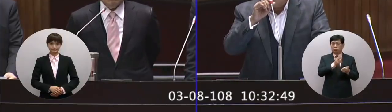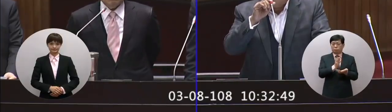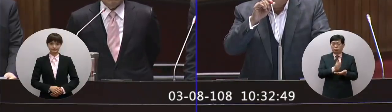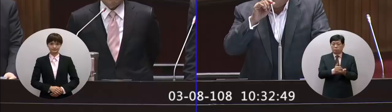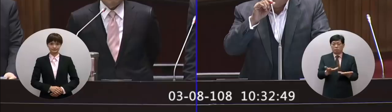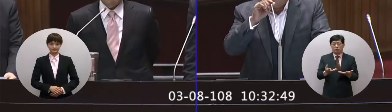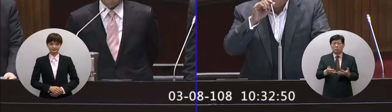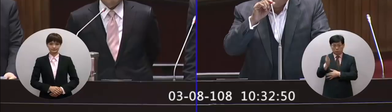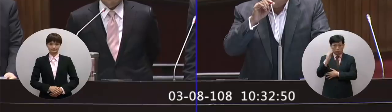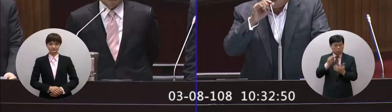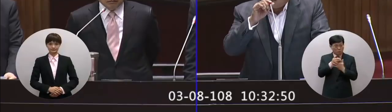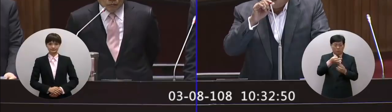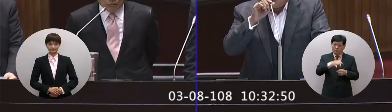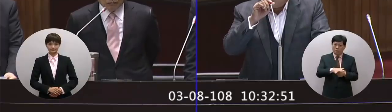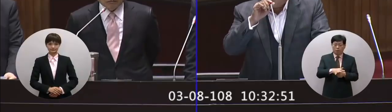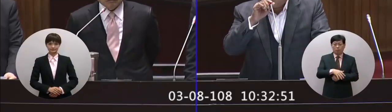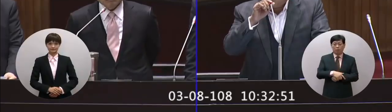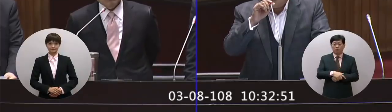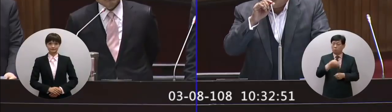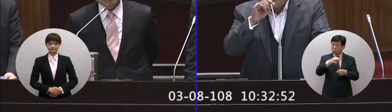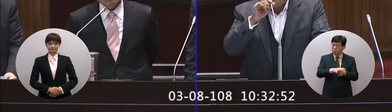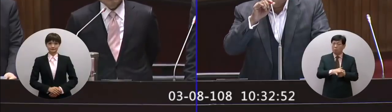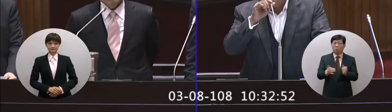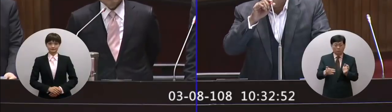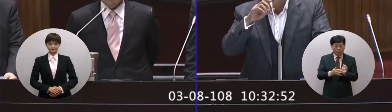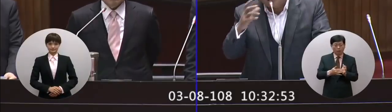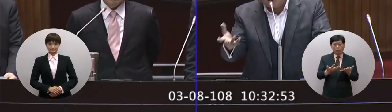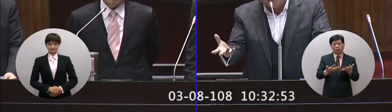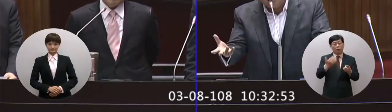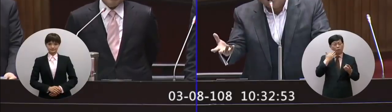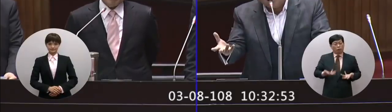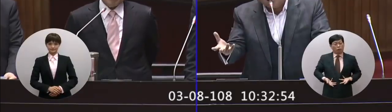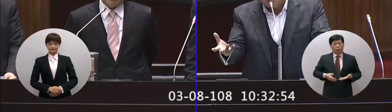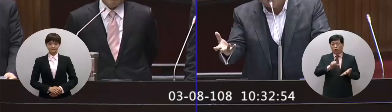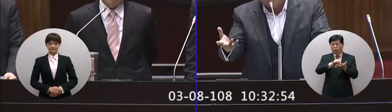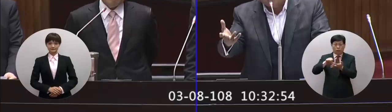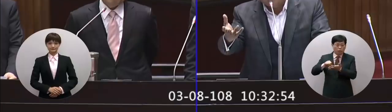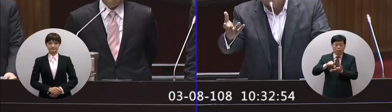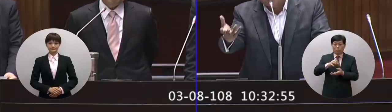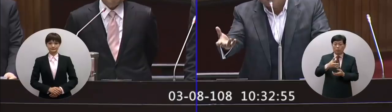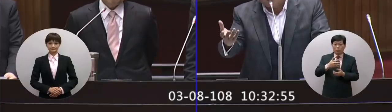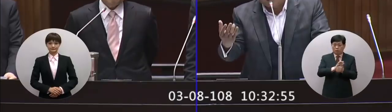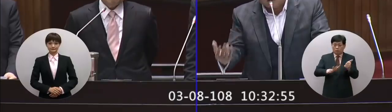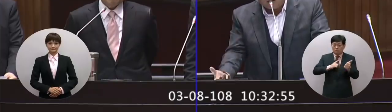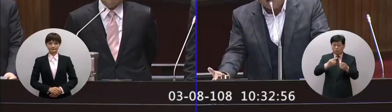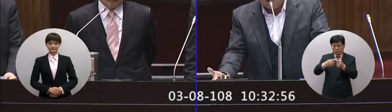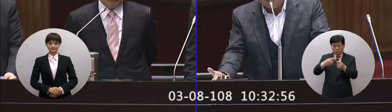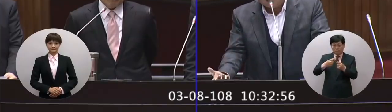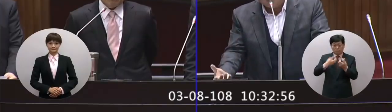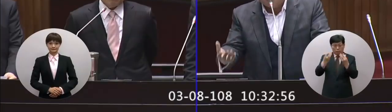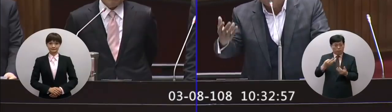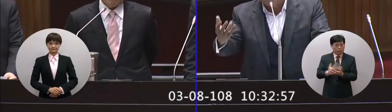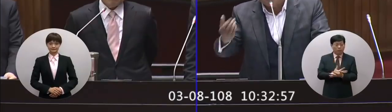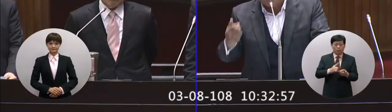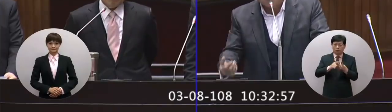况，那政府要介入，又要补助。那补助之下，好了，那如果休耕影响到整个稻作的短收，